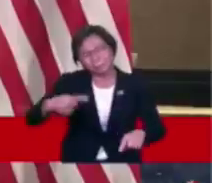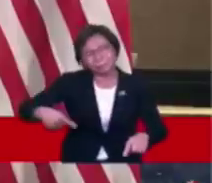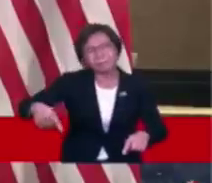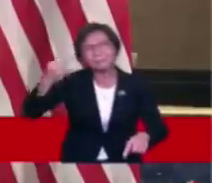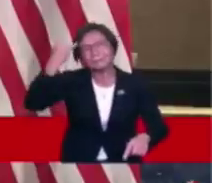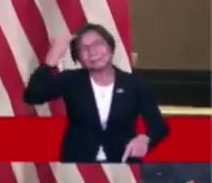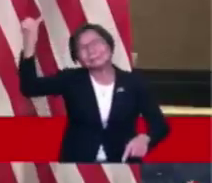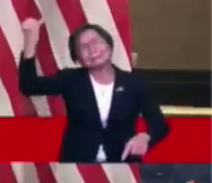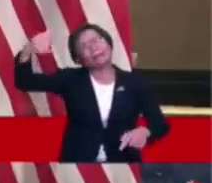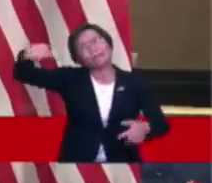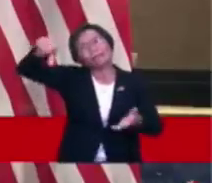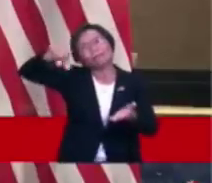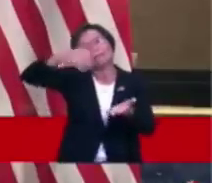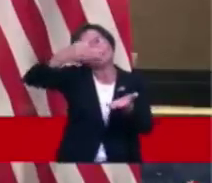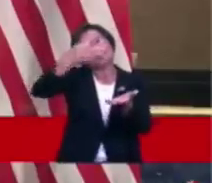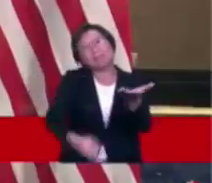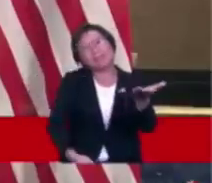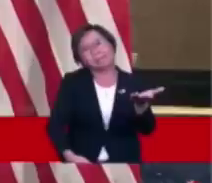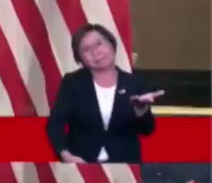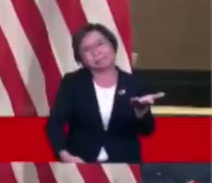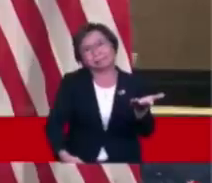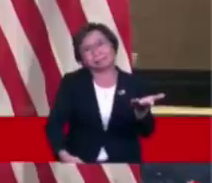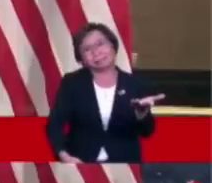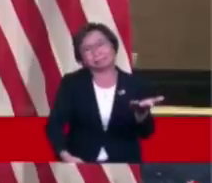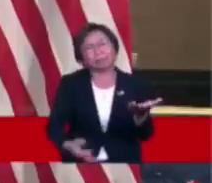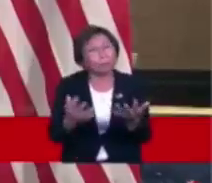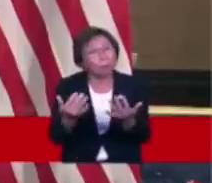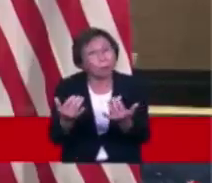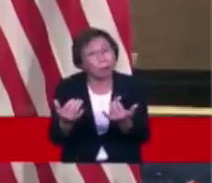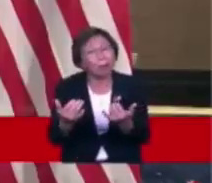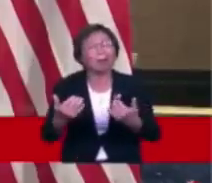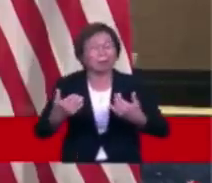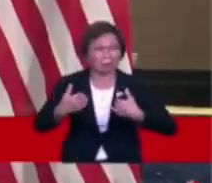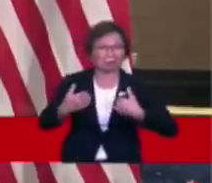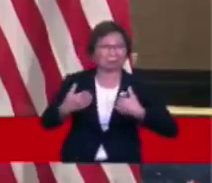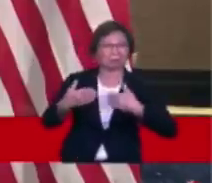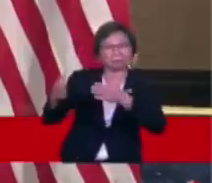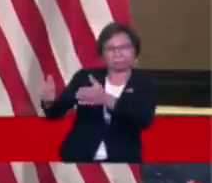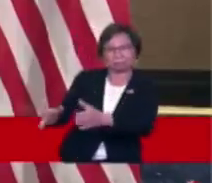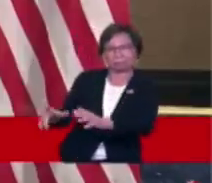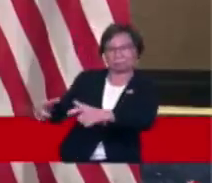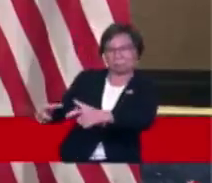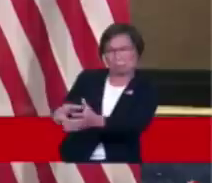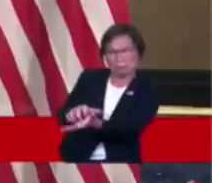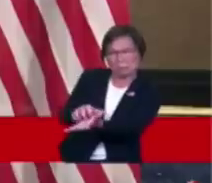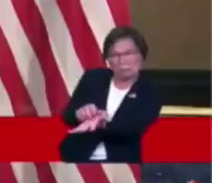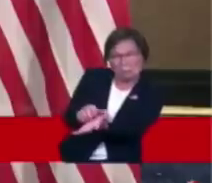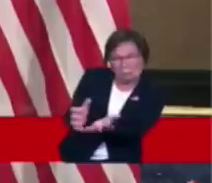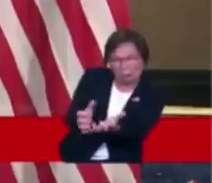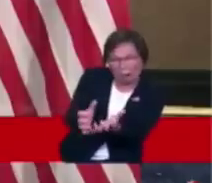tidak berhasil disebabkan ada pH yang rakus untuk merebut